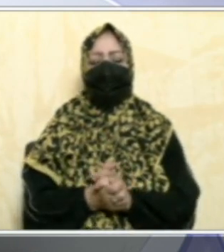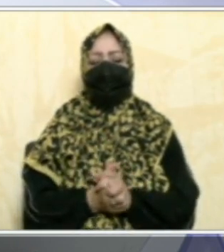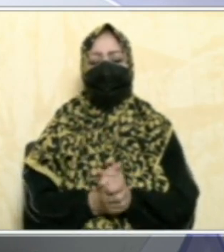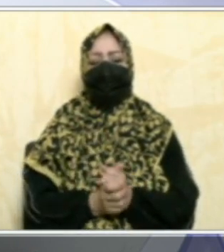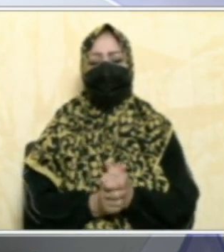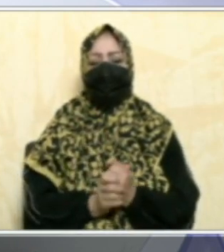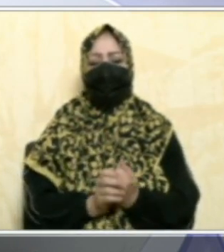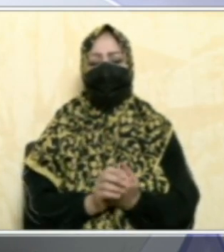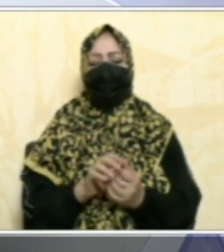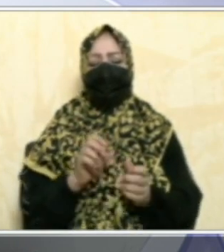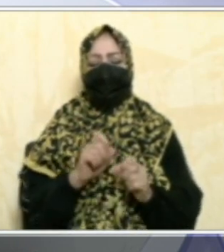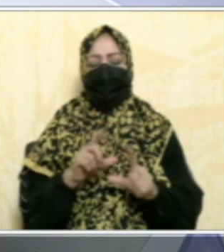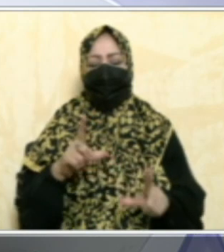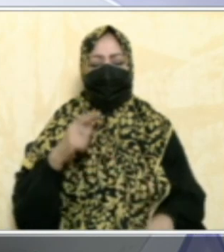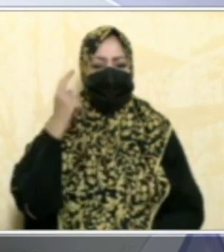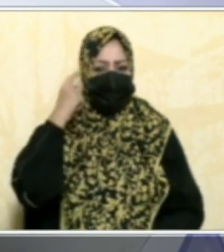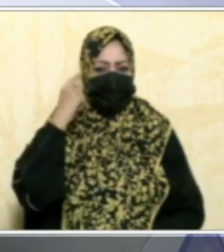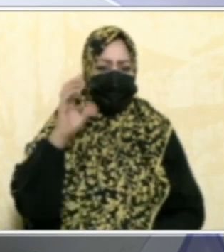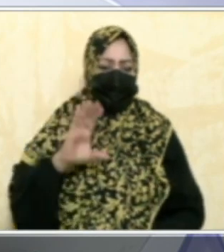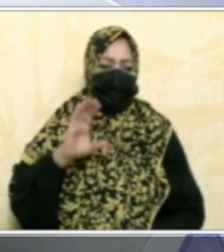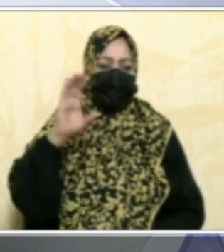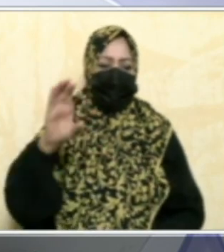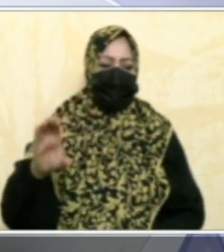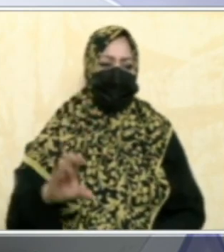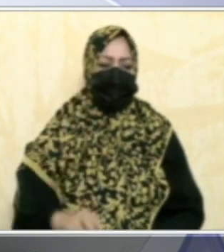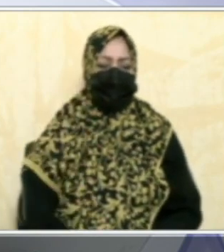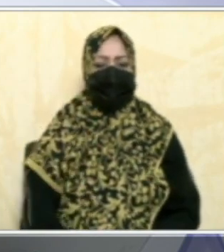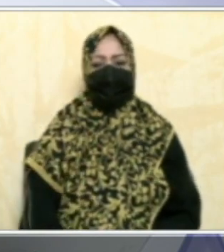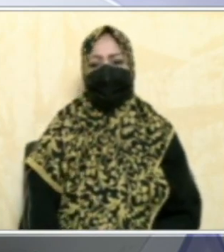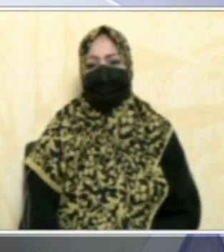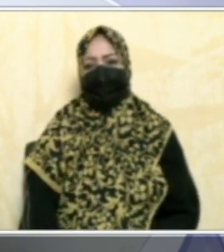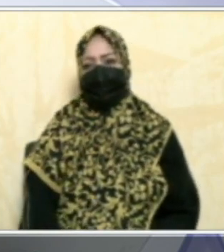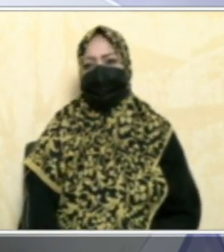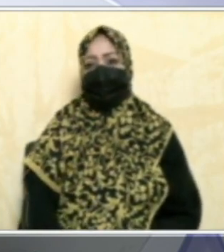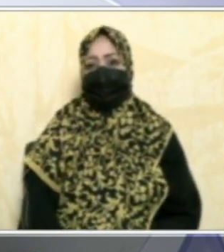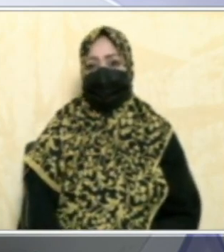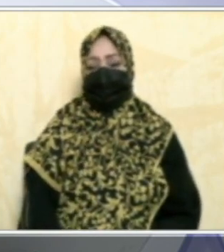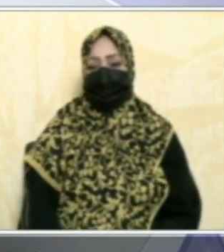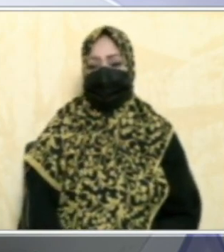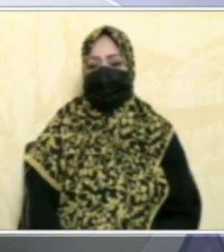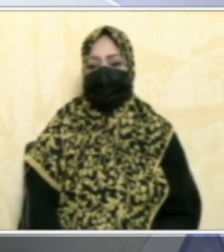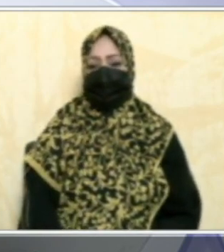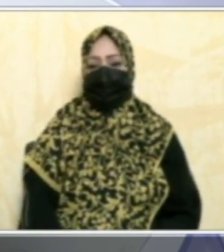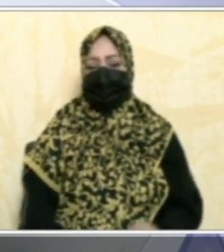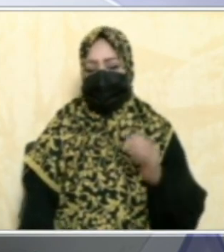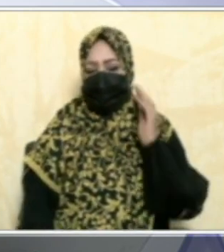الله. ان شاء الله. الاخ احمد من طرابلس.